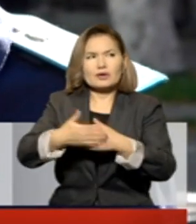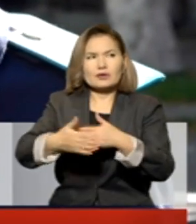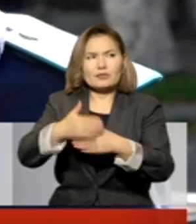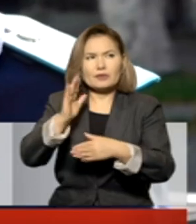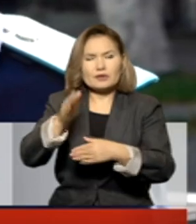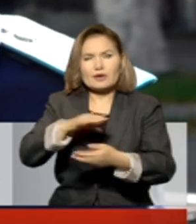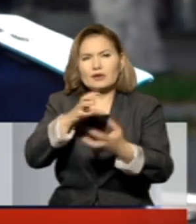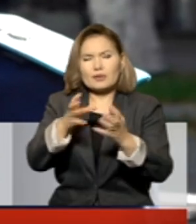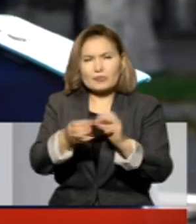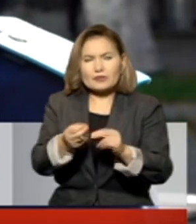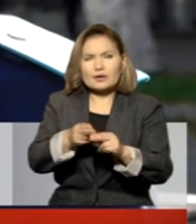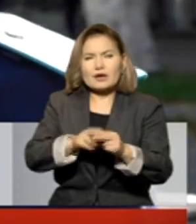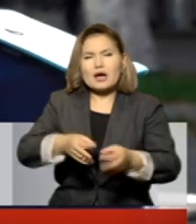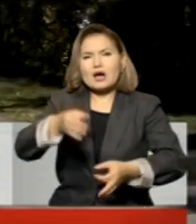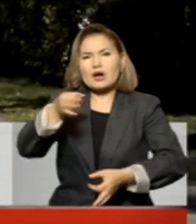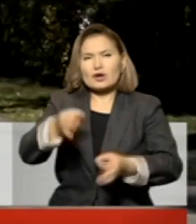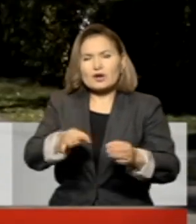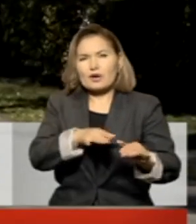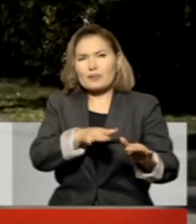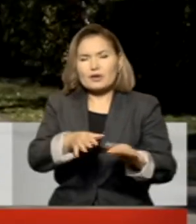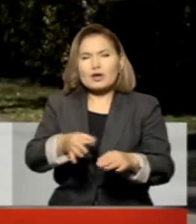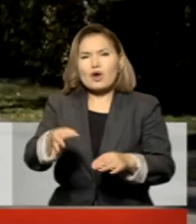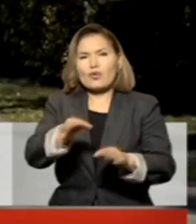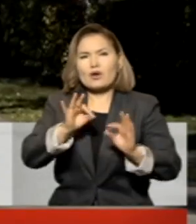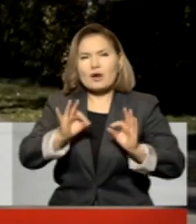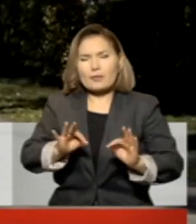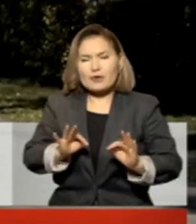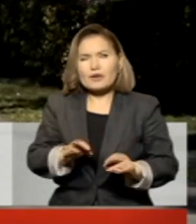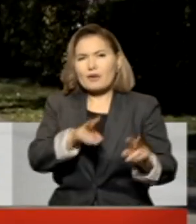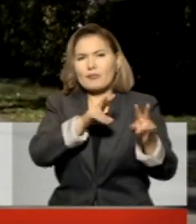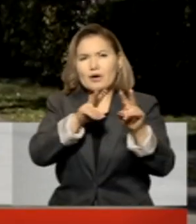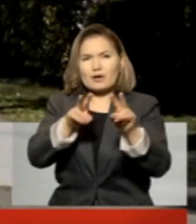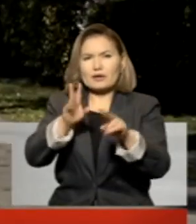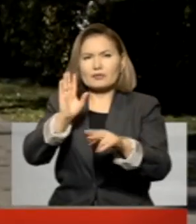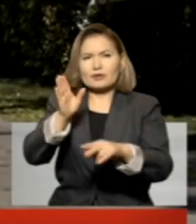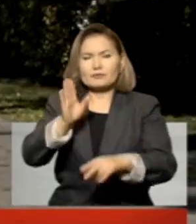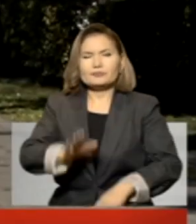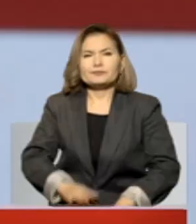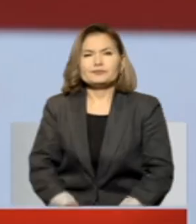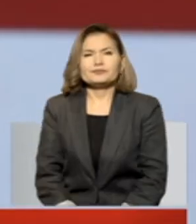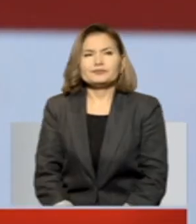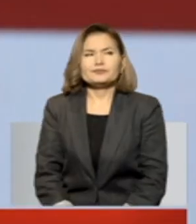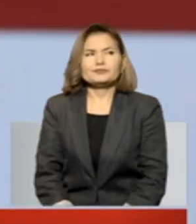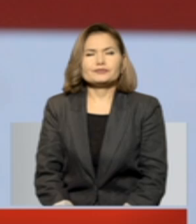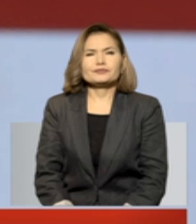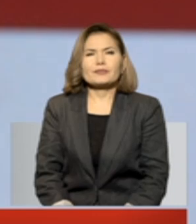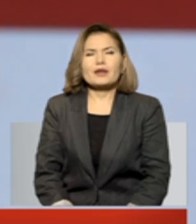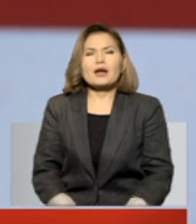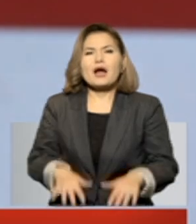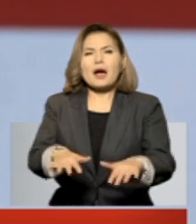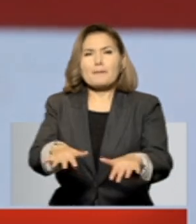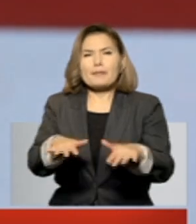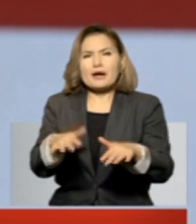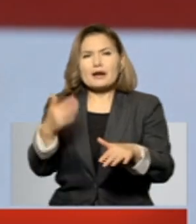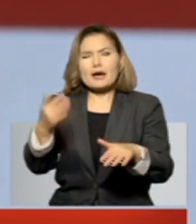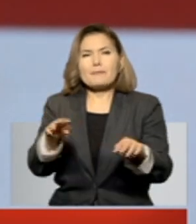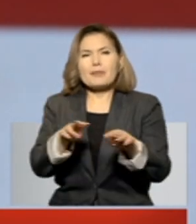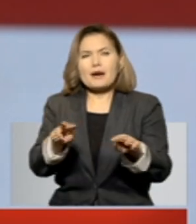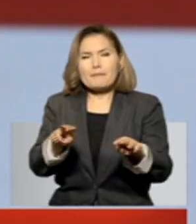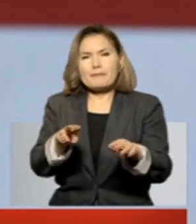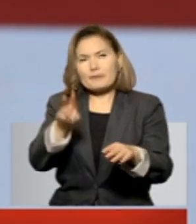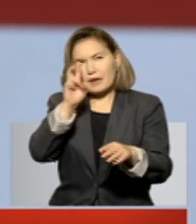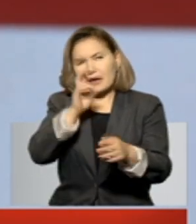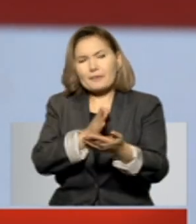көздейді. Қылмыстық істер облыс прокуратураның бақылауына алынды. Мәжіліс мемлекетті